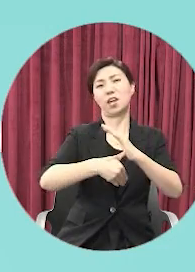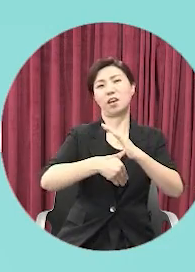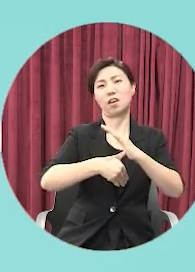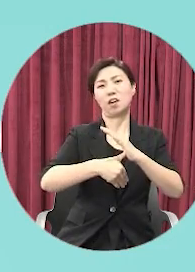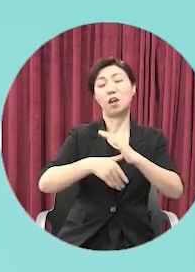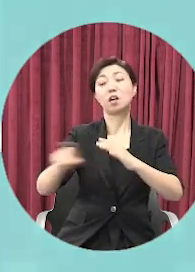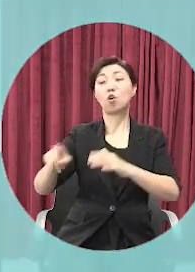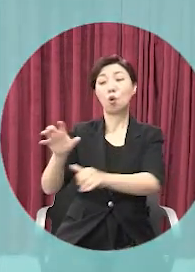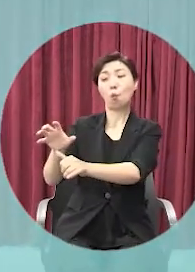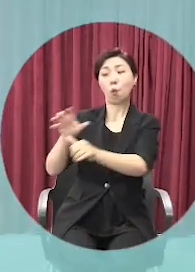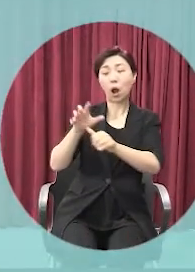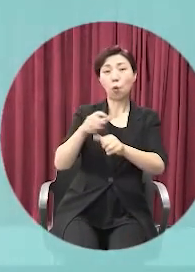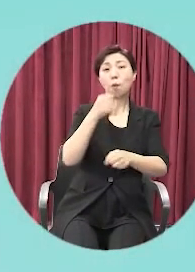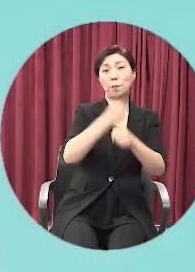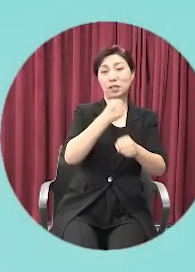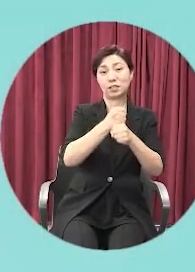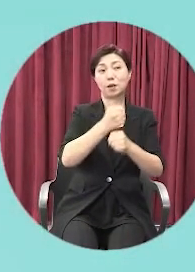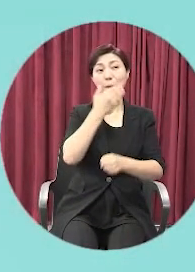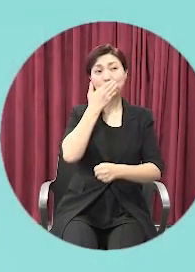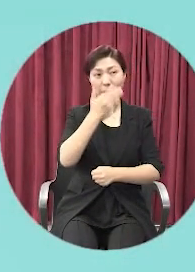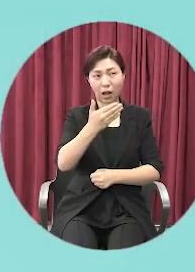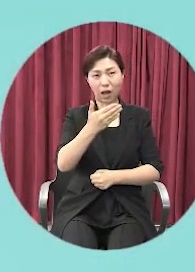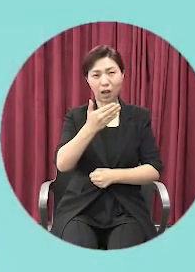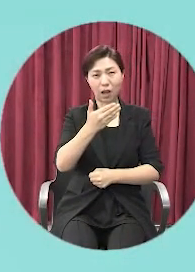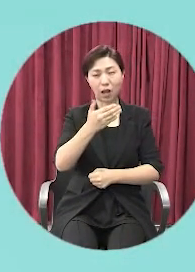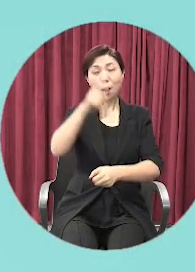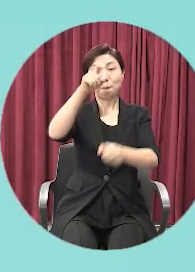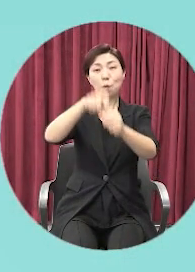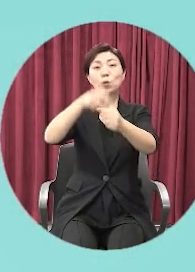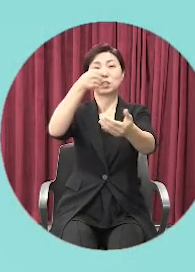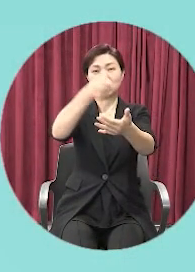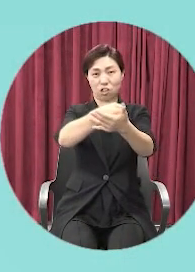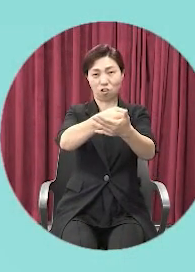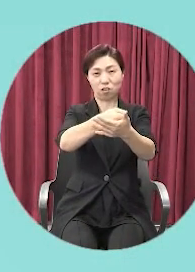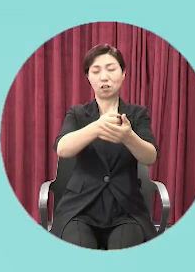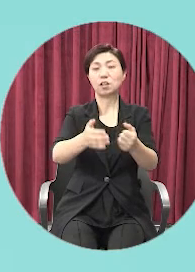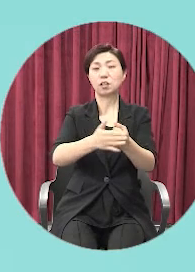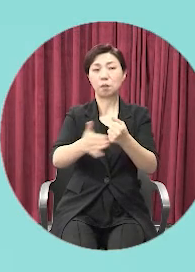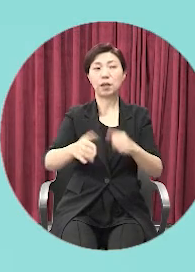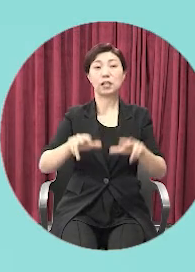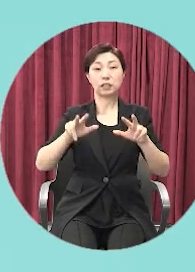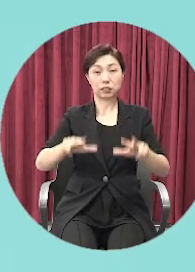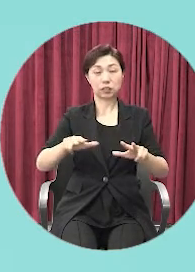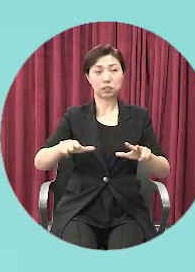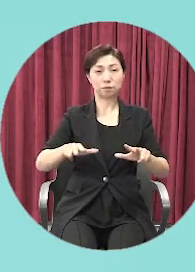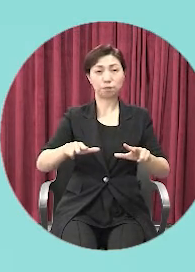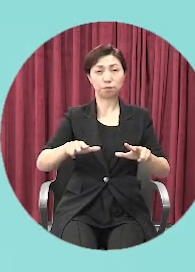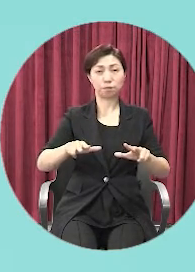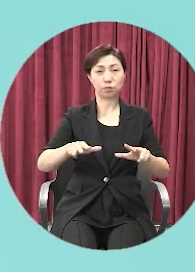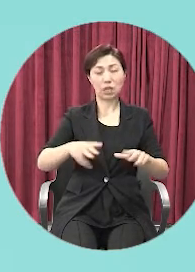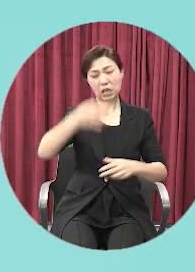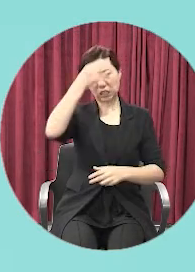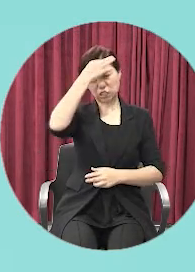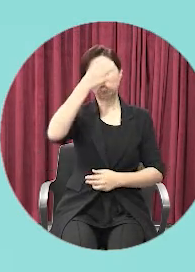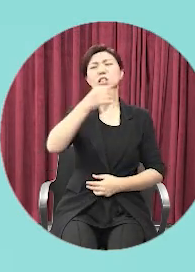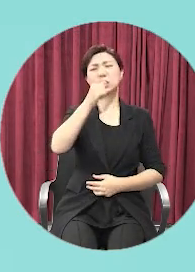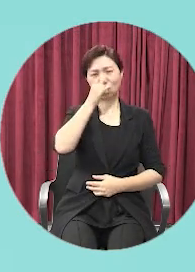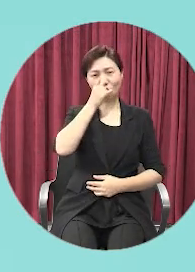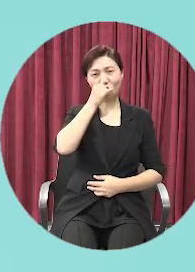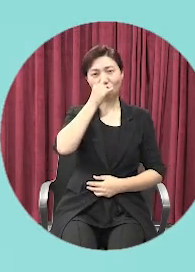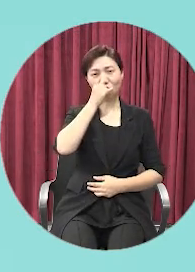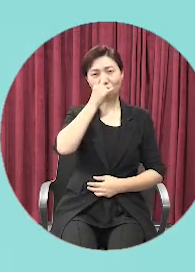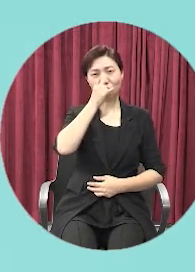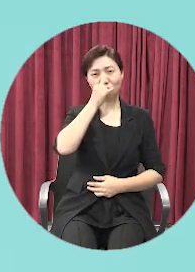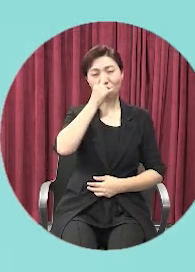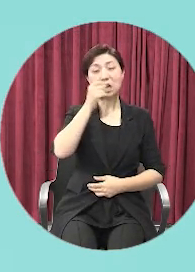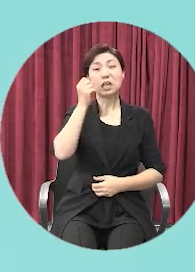수 있다라고 좀 방향 설정을 했습니다. 그래서 지금 현재도 이 기술은 충분히 있지만